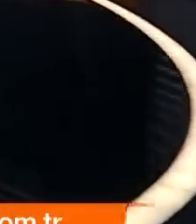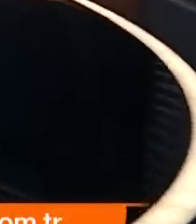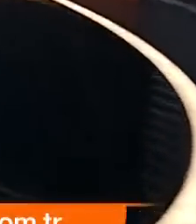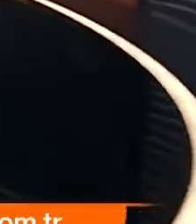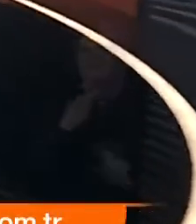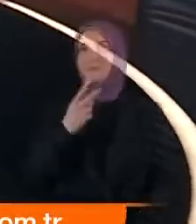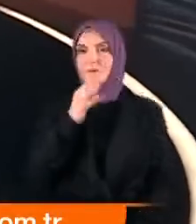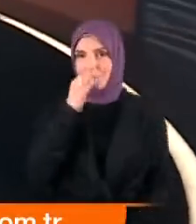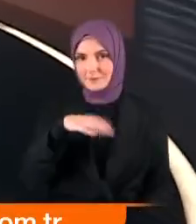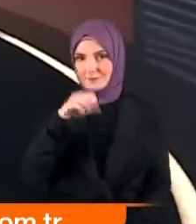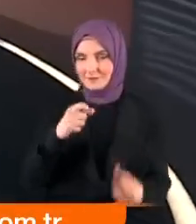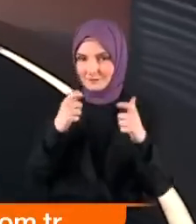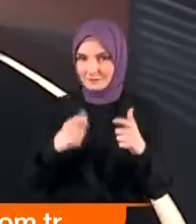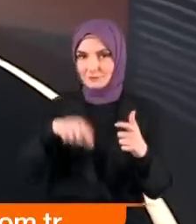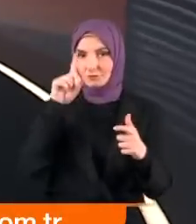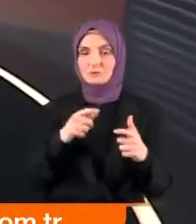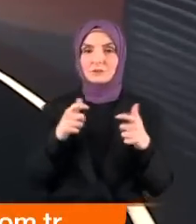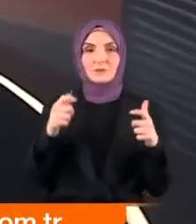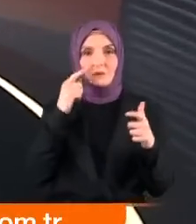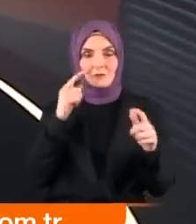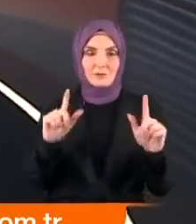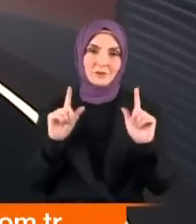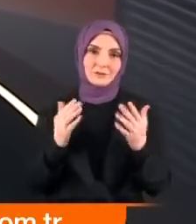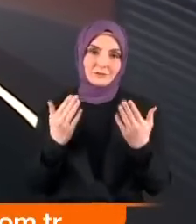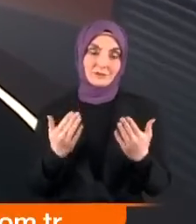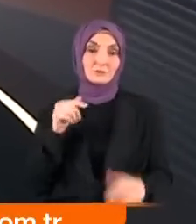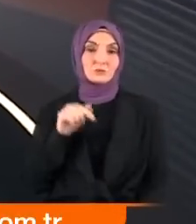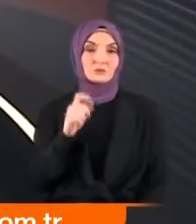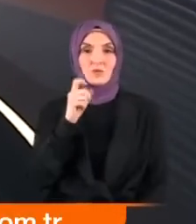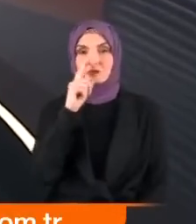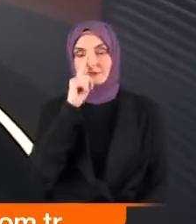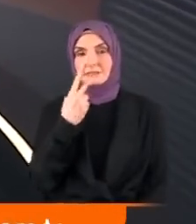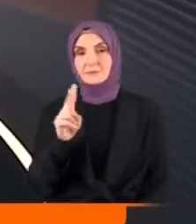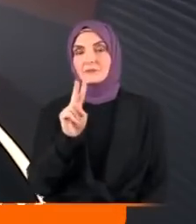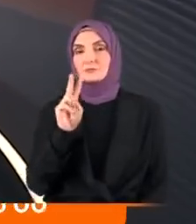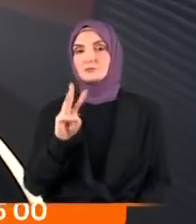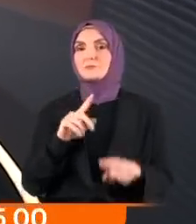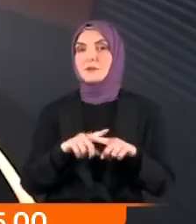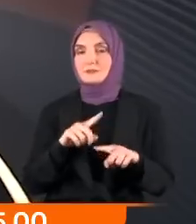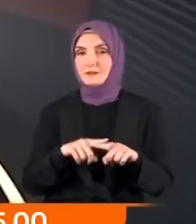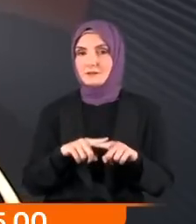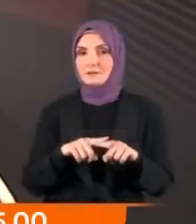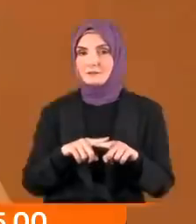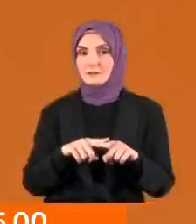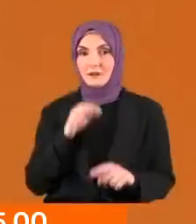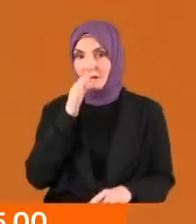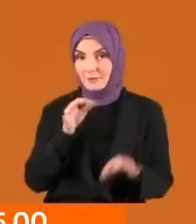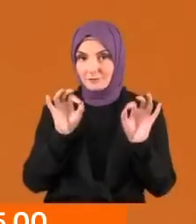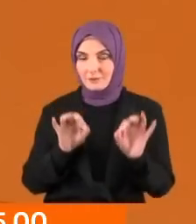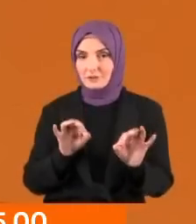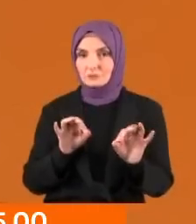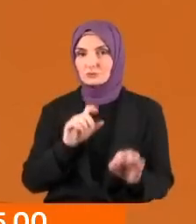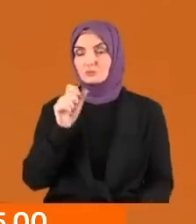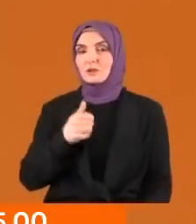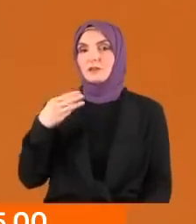Haberi merkezinden, ATV Haber Merkezi'nden günün gelişmeleriyle karşınızdayız. Bugün 9 Nisan 2023 Pazar. Bültene